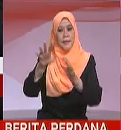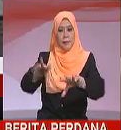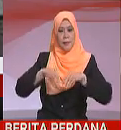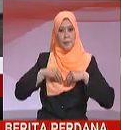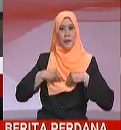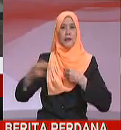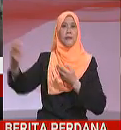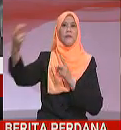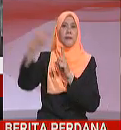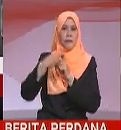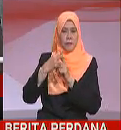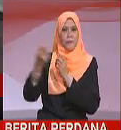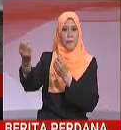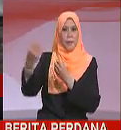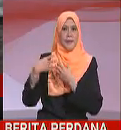melumat